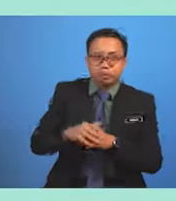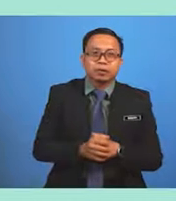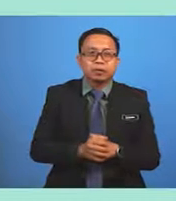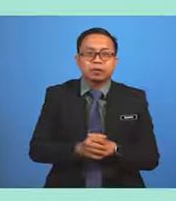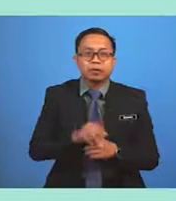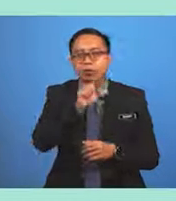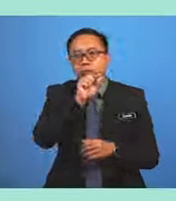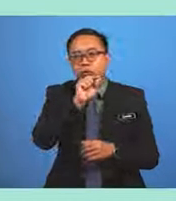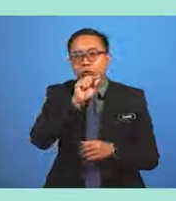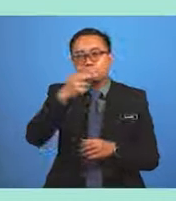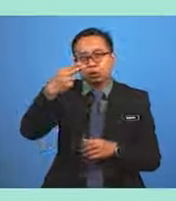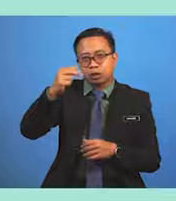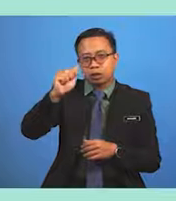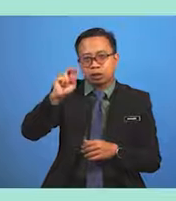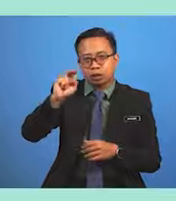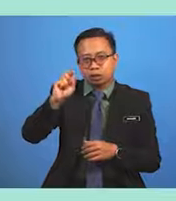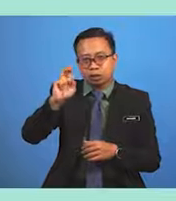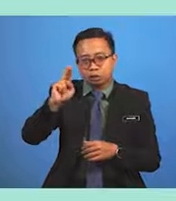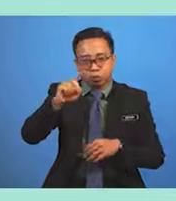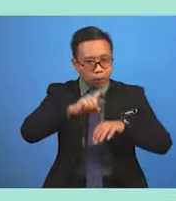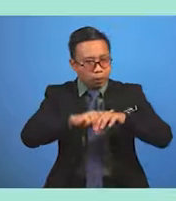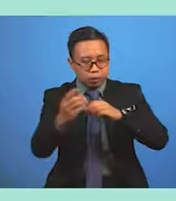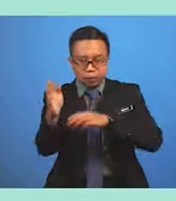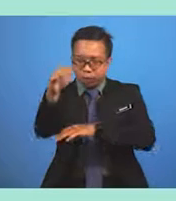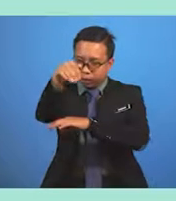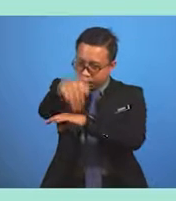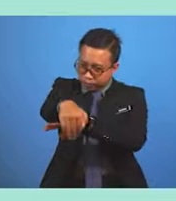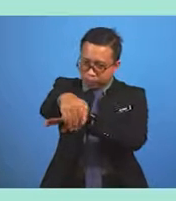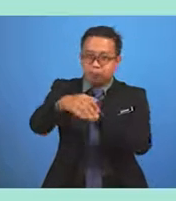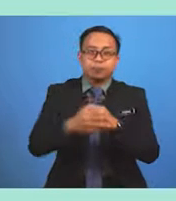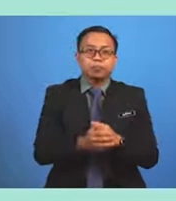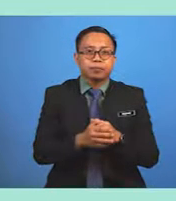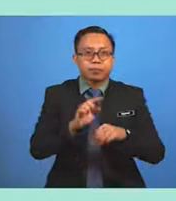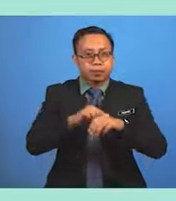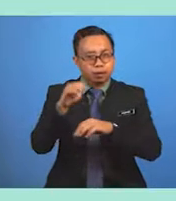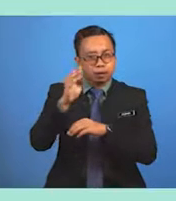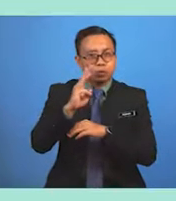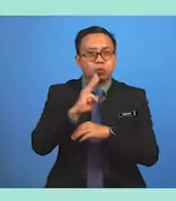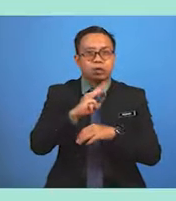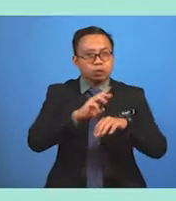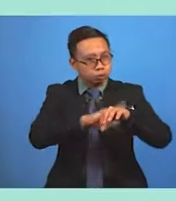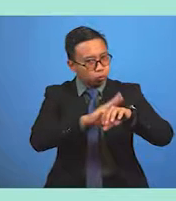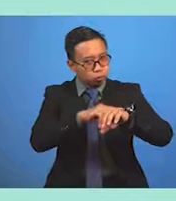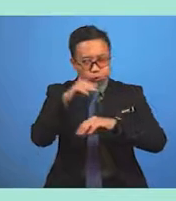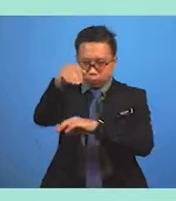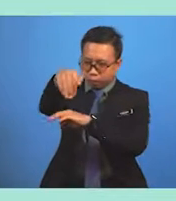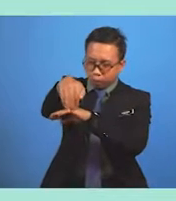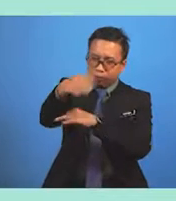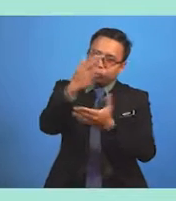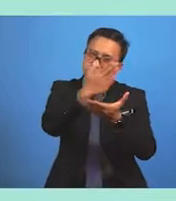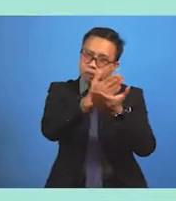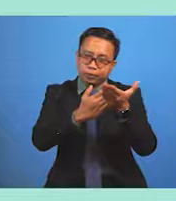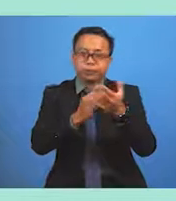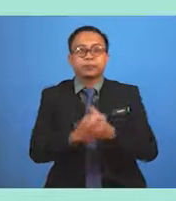Burung hantu menyerang mangsa pada waktu malam, terutamanya pada waktu tengah malam. Biasanya